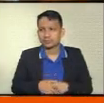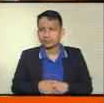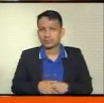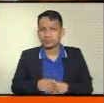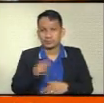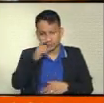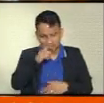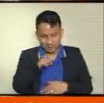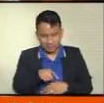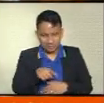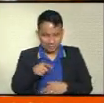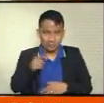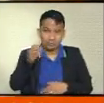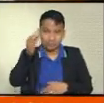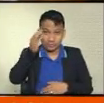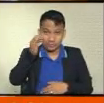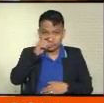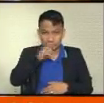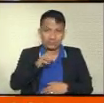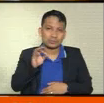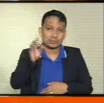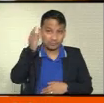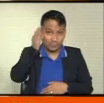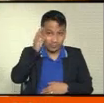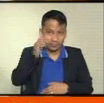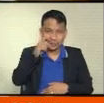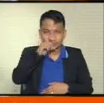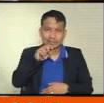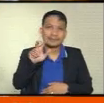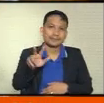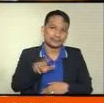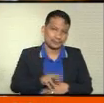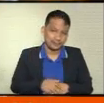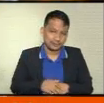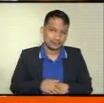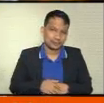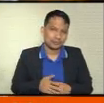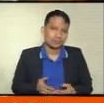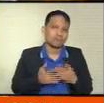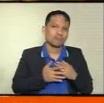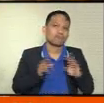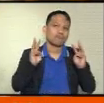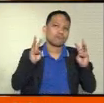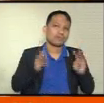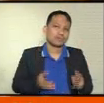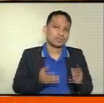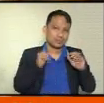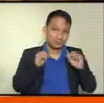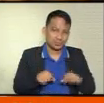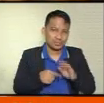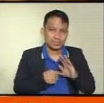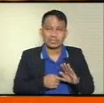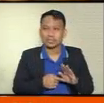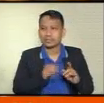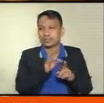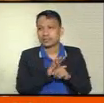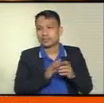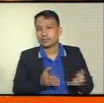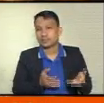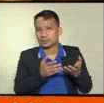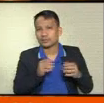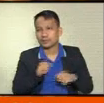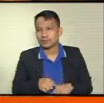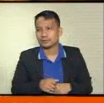Si Fabio po ay 3 years old na po. Grabe, 3 years old pa lang mga kapatid, pero kayang-kaya niya